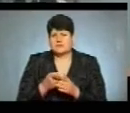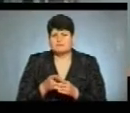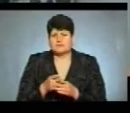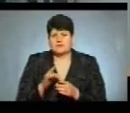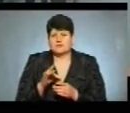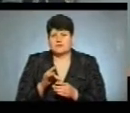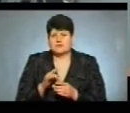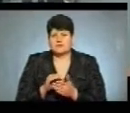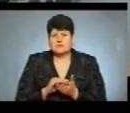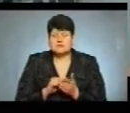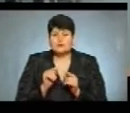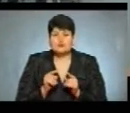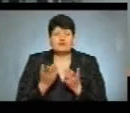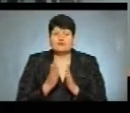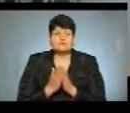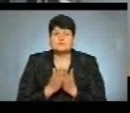яких